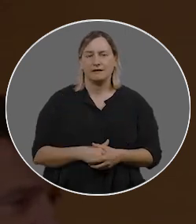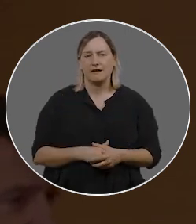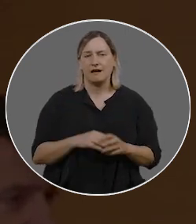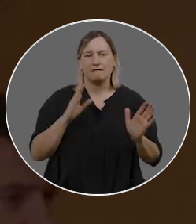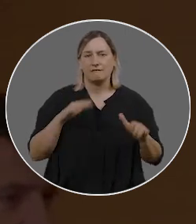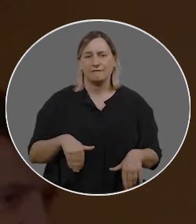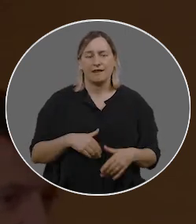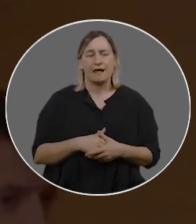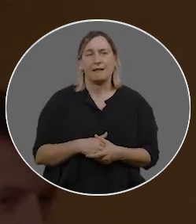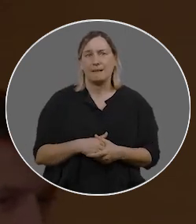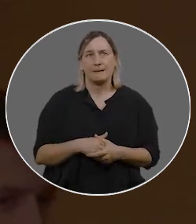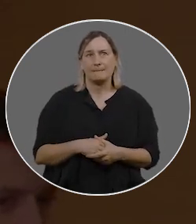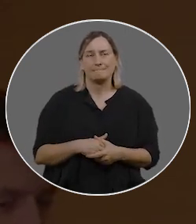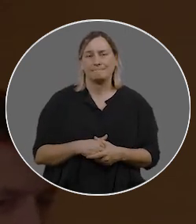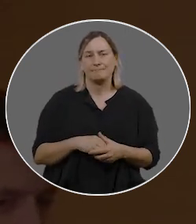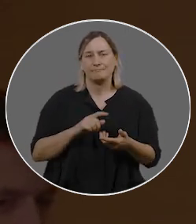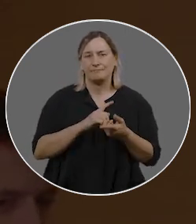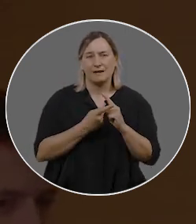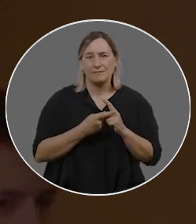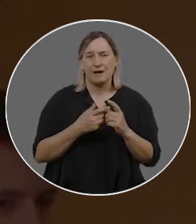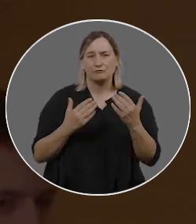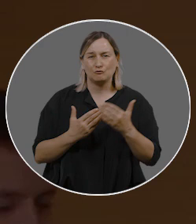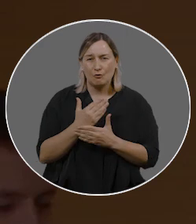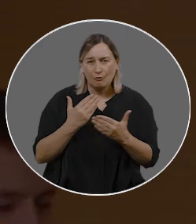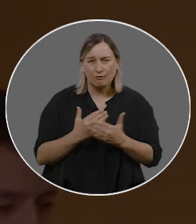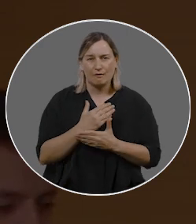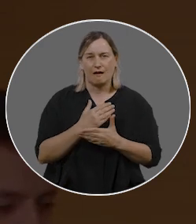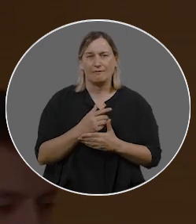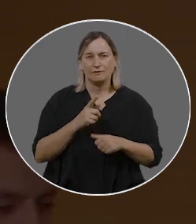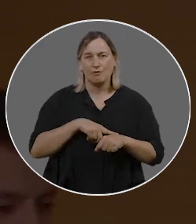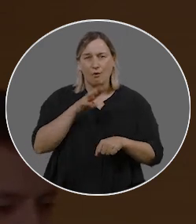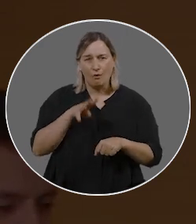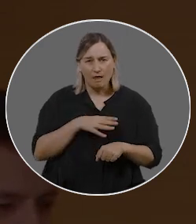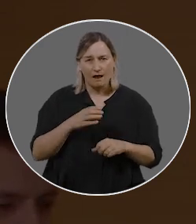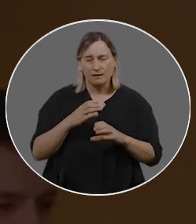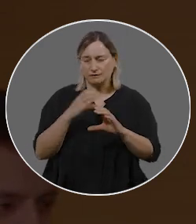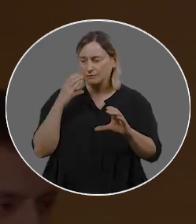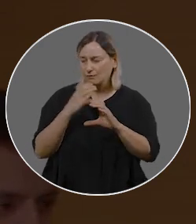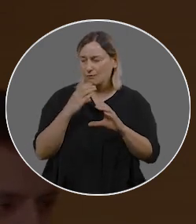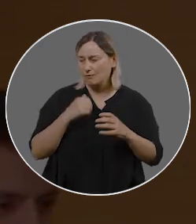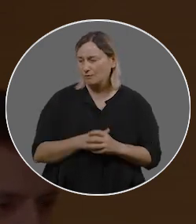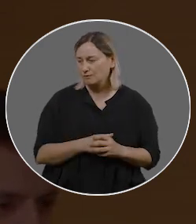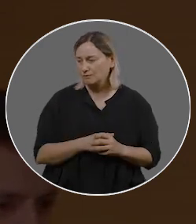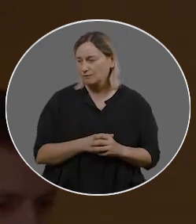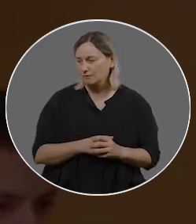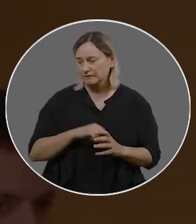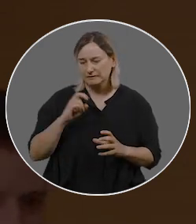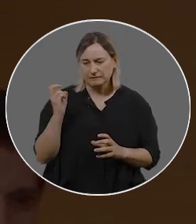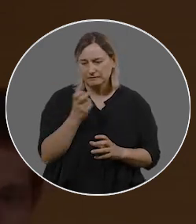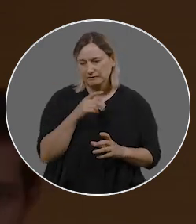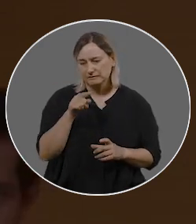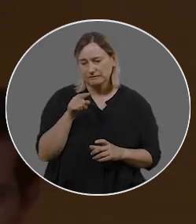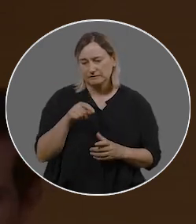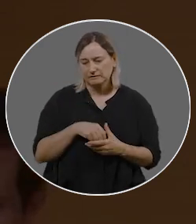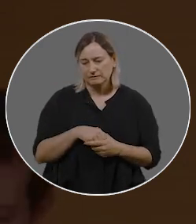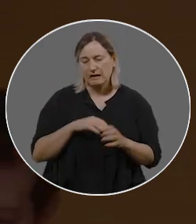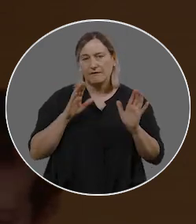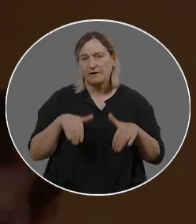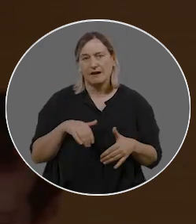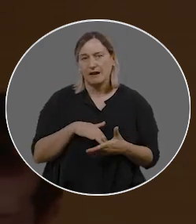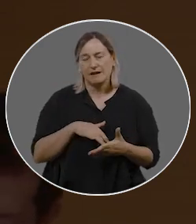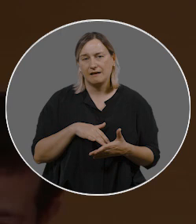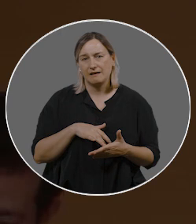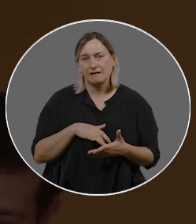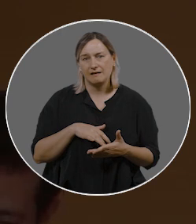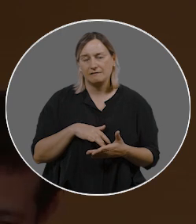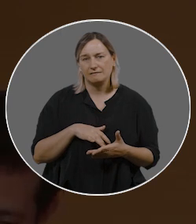hi ha tríptic de la jornada, horaris d'autobús, no sé, coses d'aquestes, i és que ja saps, jo ja